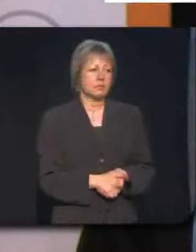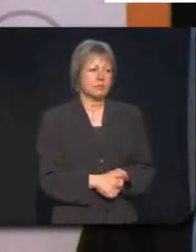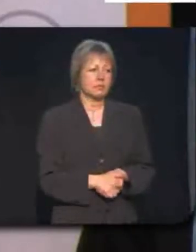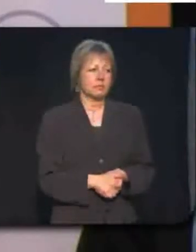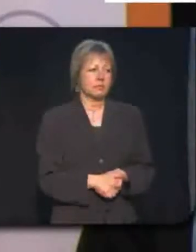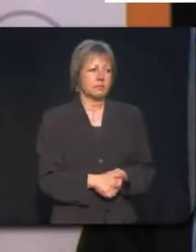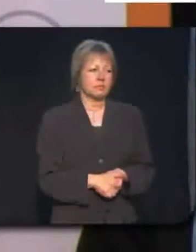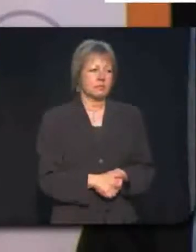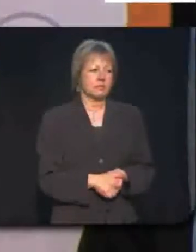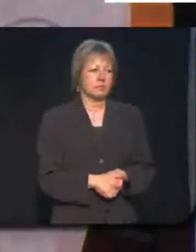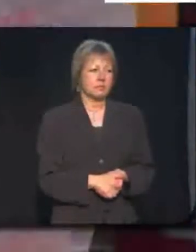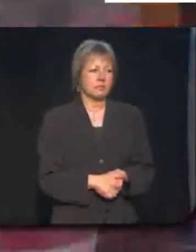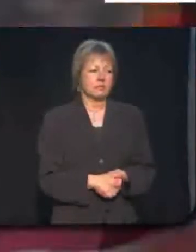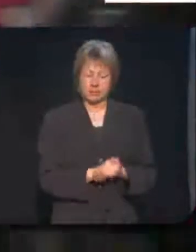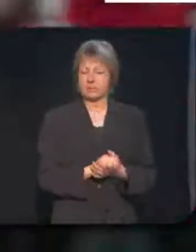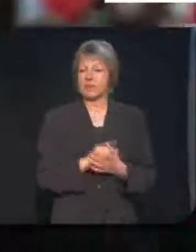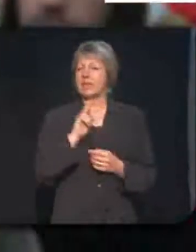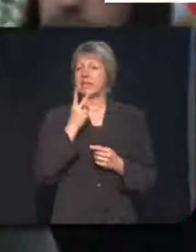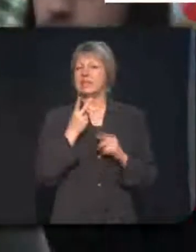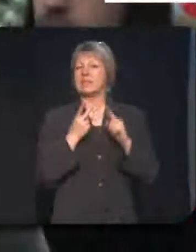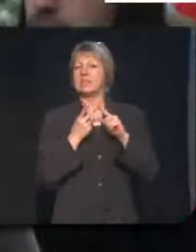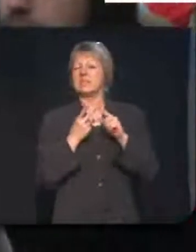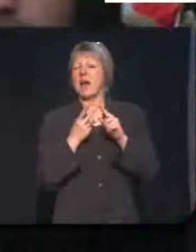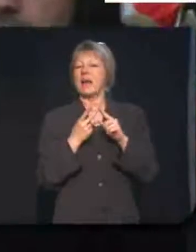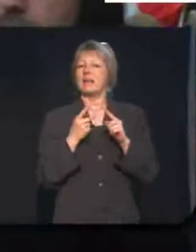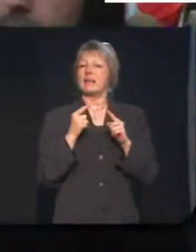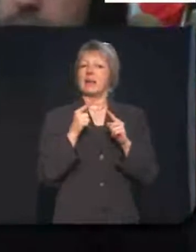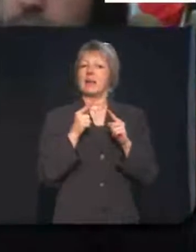der zweite pro Beitrag dann bitte